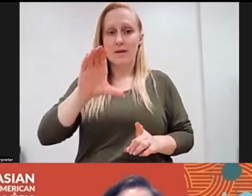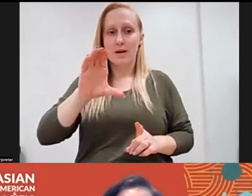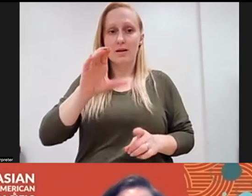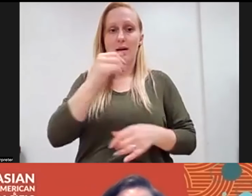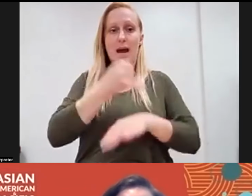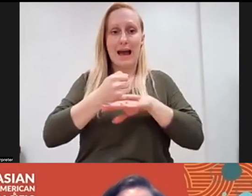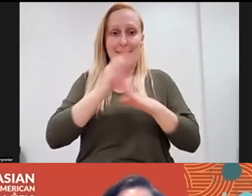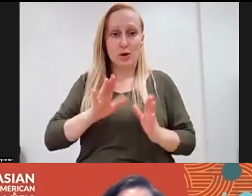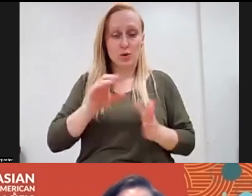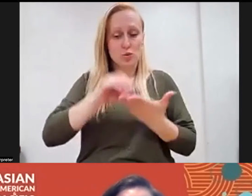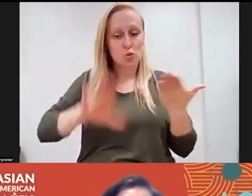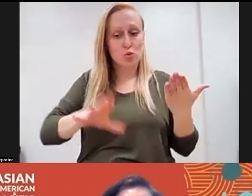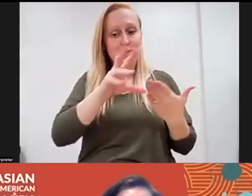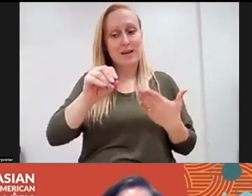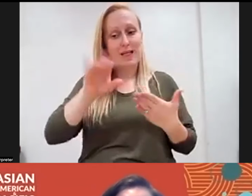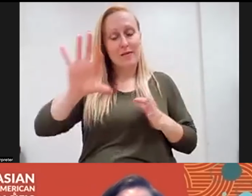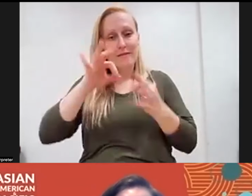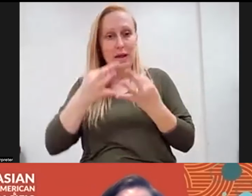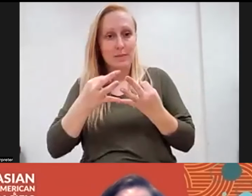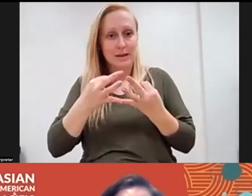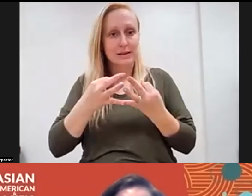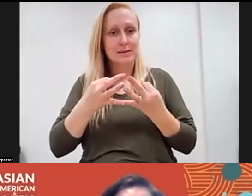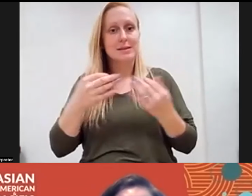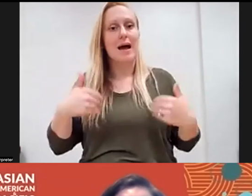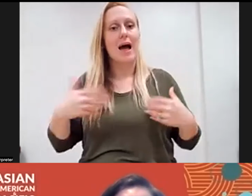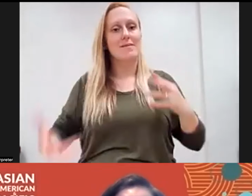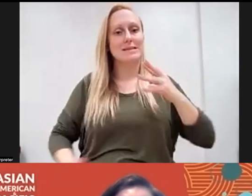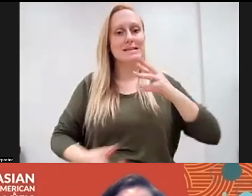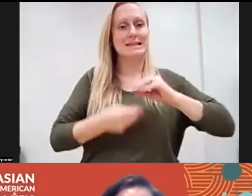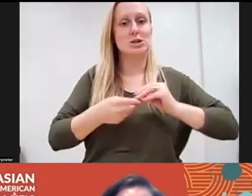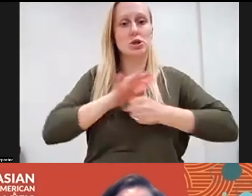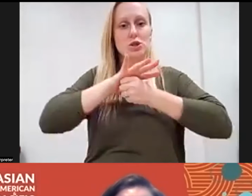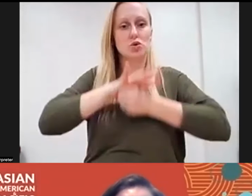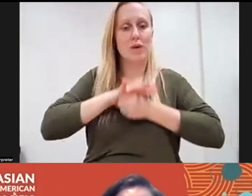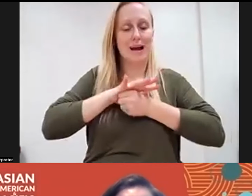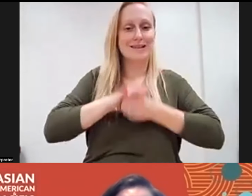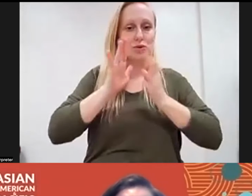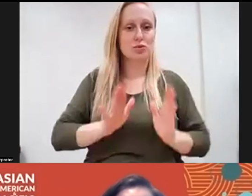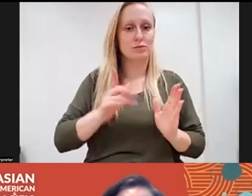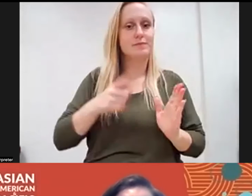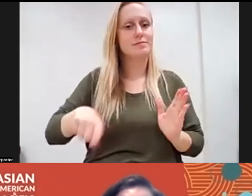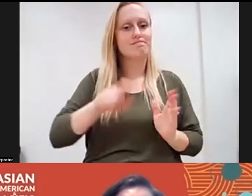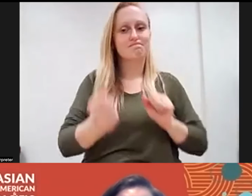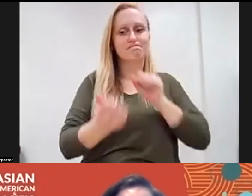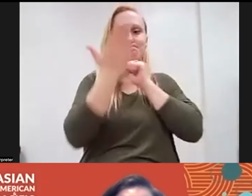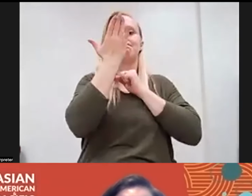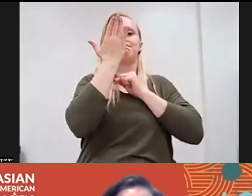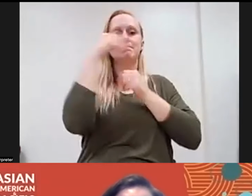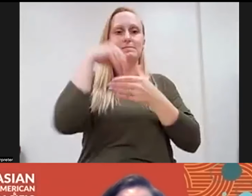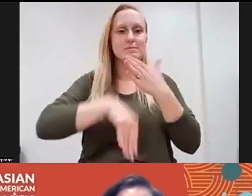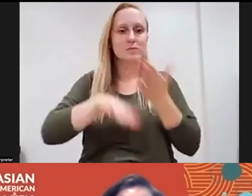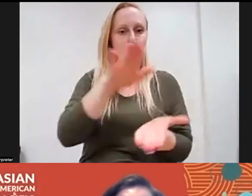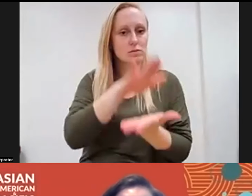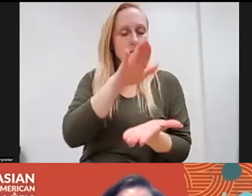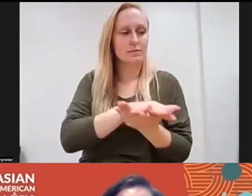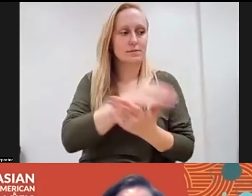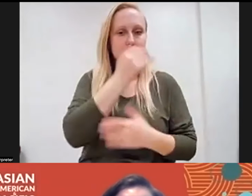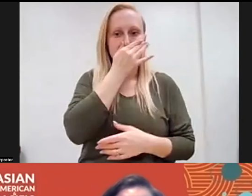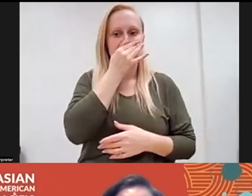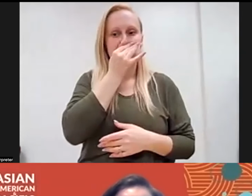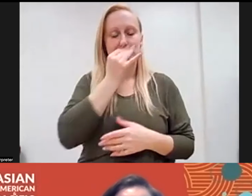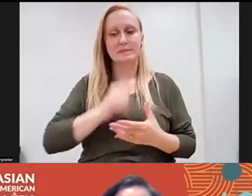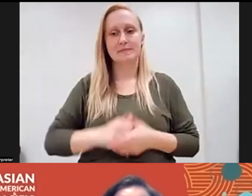فلماذا يحظر الحصول على منح الأراضي أو التجنس أو التصويت أو شراء الخمور أو الشهادة ضد البيض في المحكمة كثير من سكان